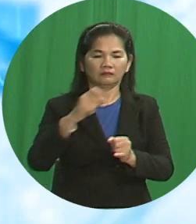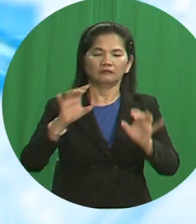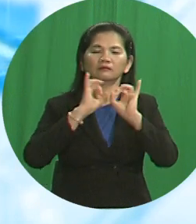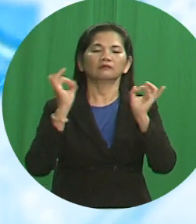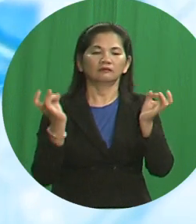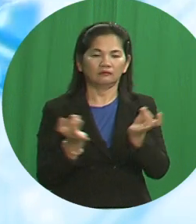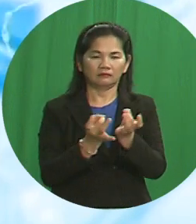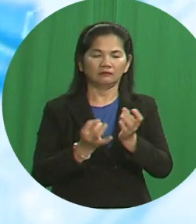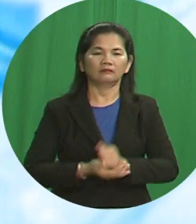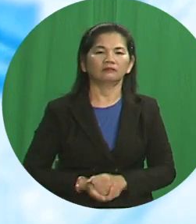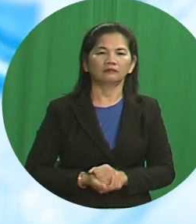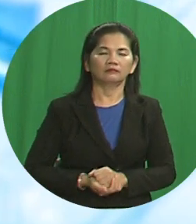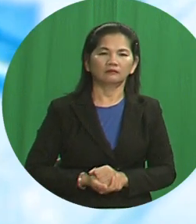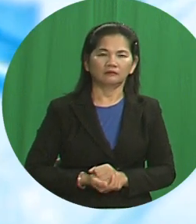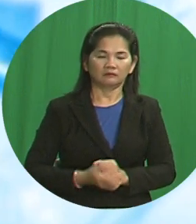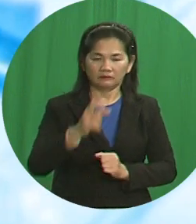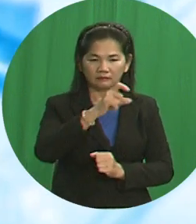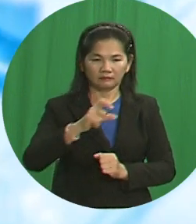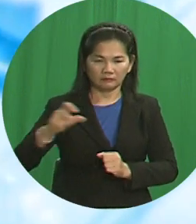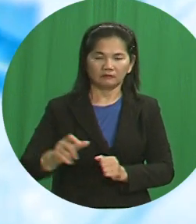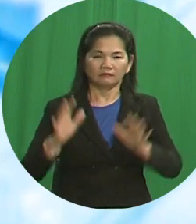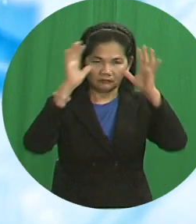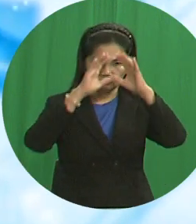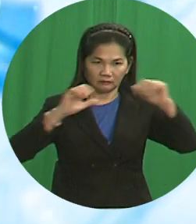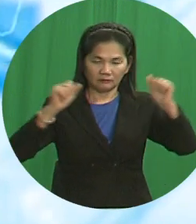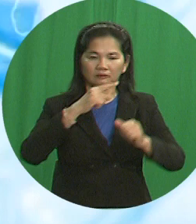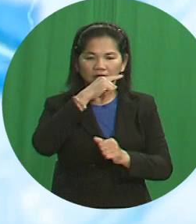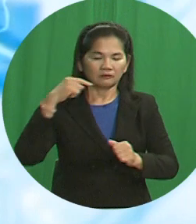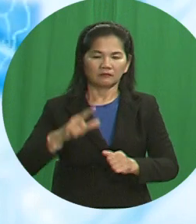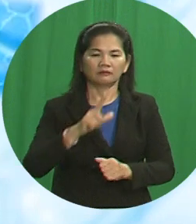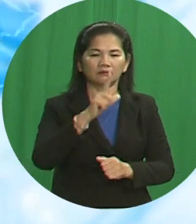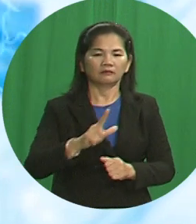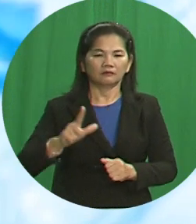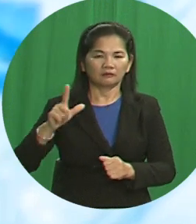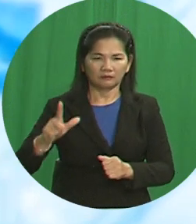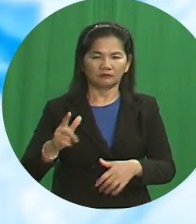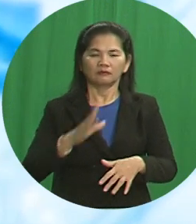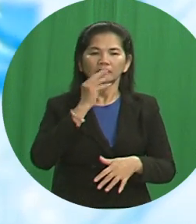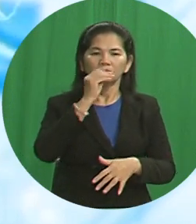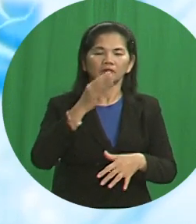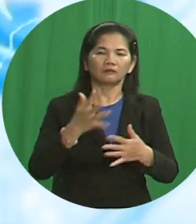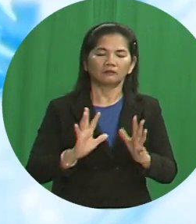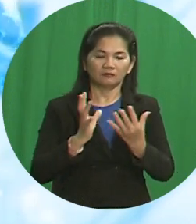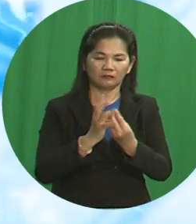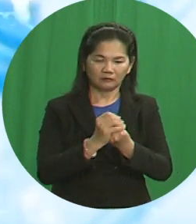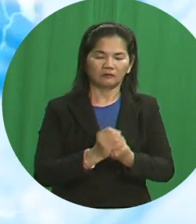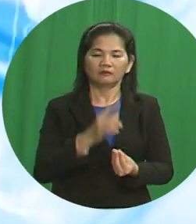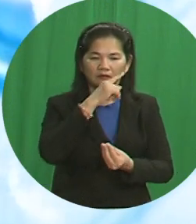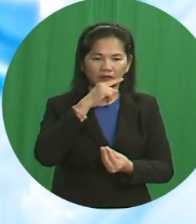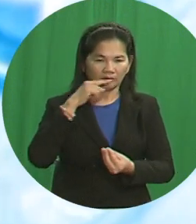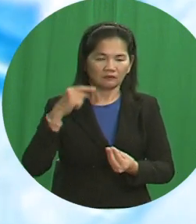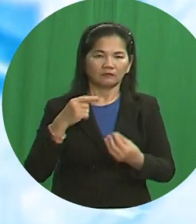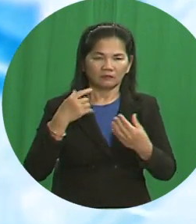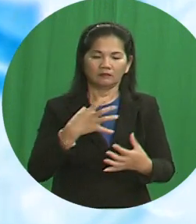ភពលោកនាសប្តាហ៍នេះនៅក្នុងសប្តាហ៍នេះប្រធានាធិបតីរុស្ស៊ីលោក Vladimir Putin បាននិយាយថាចំនួនប្រជាជនរុស្ស៊ី